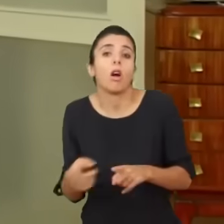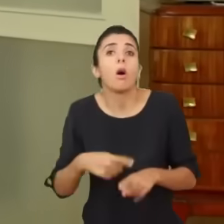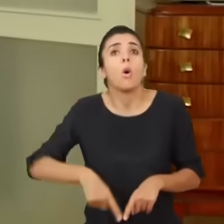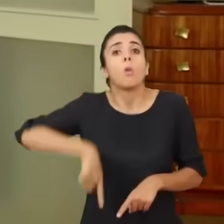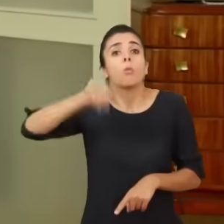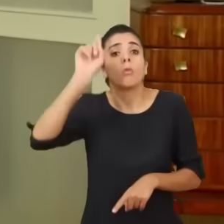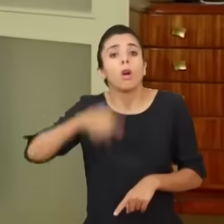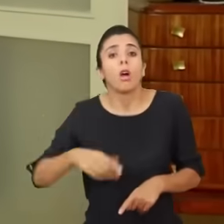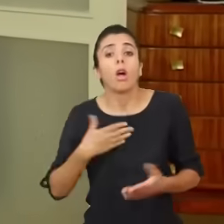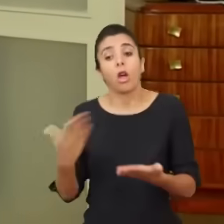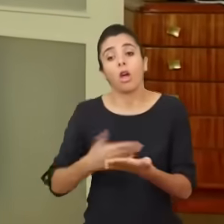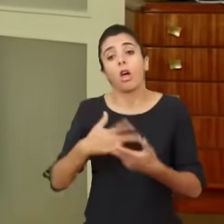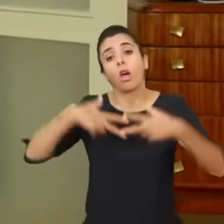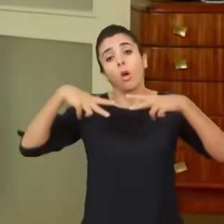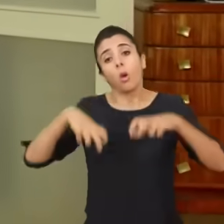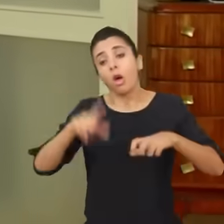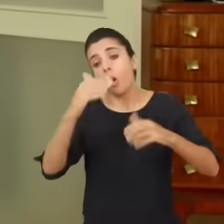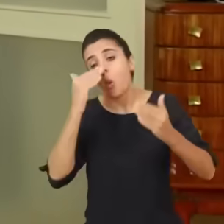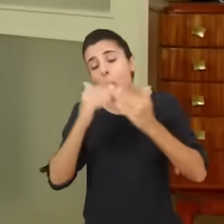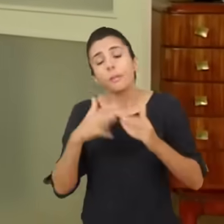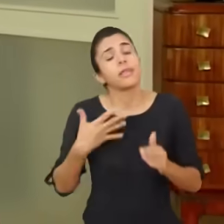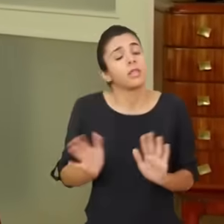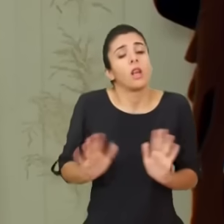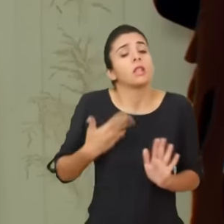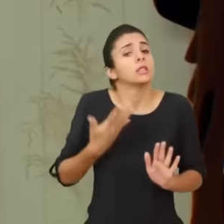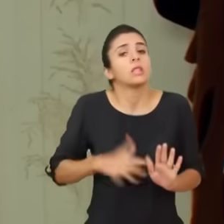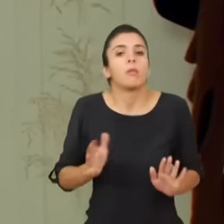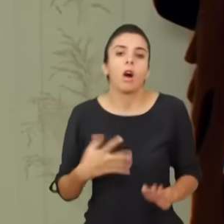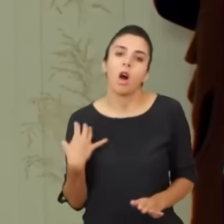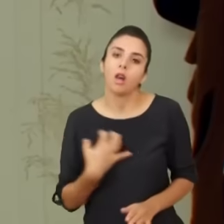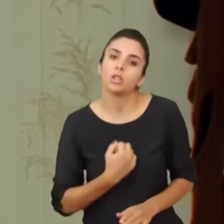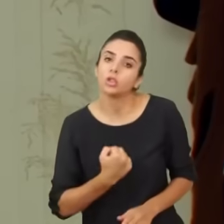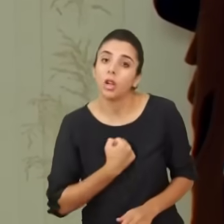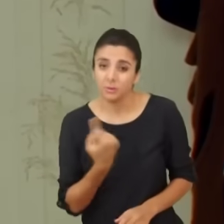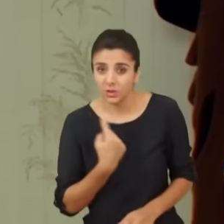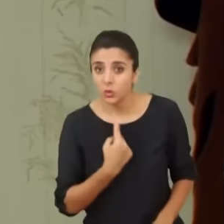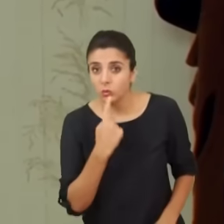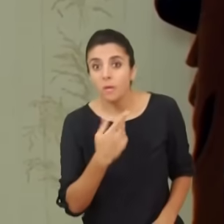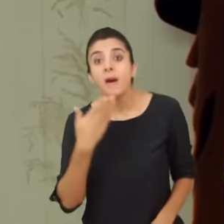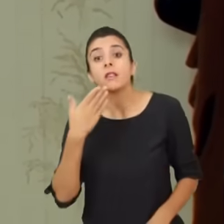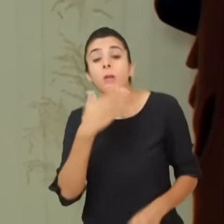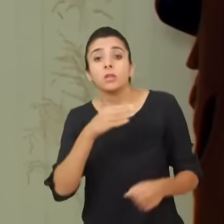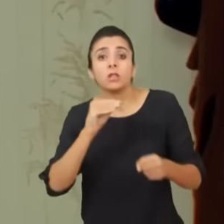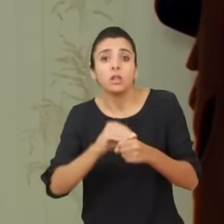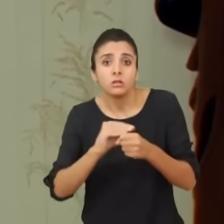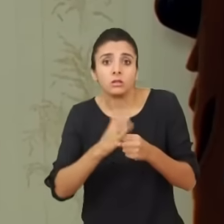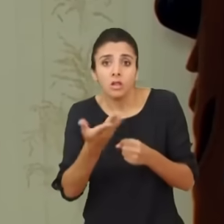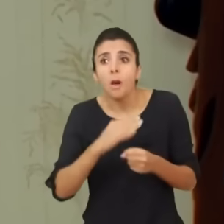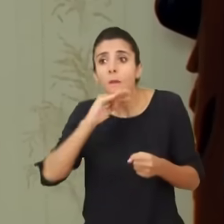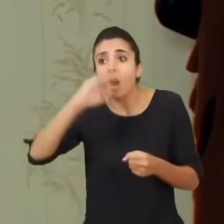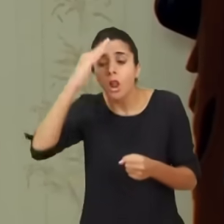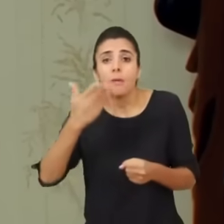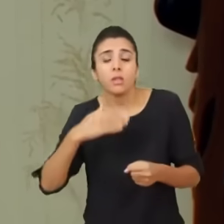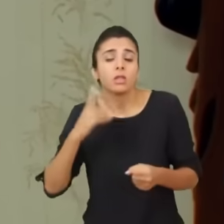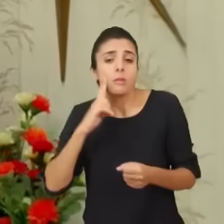gün elimde dergiyle oturamam böyle sizin gibi. Anneciğim ama bir şey söyleyebilir miyim? Yani Ramazan'da zaten bayram